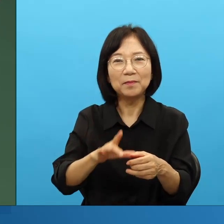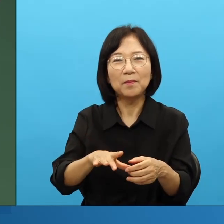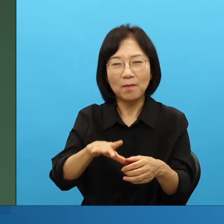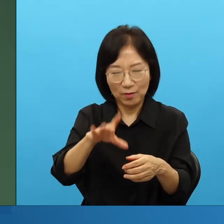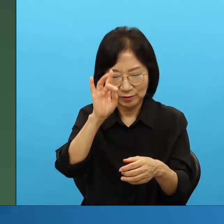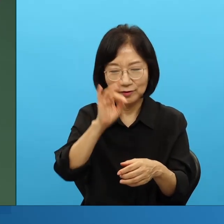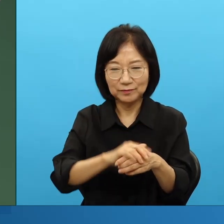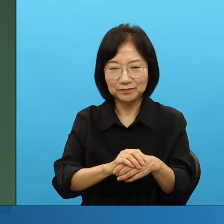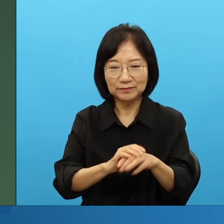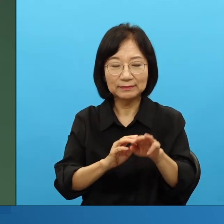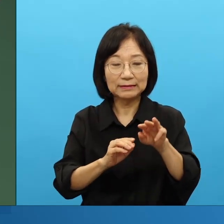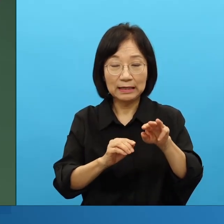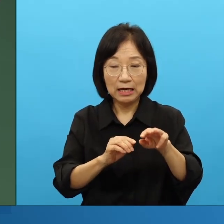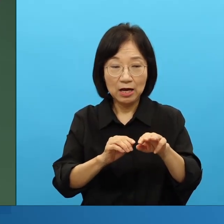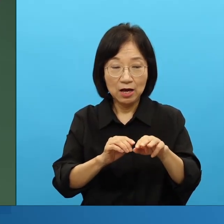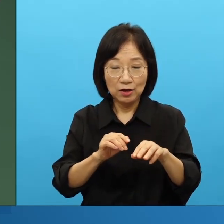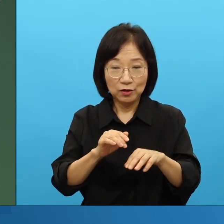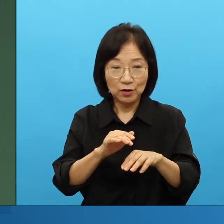여러분을 부르러 와야 돼요.